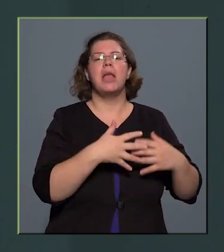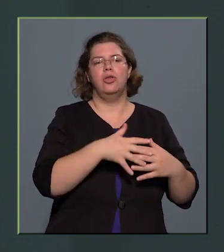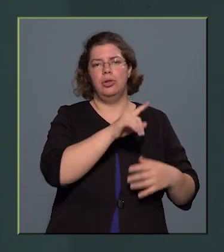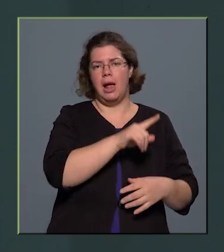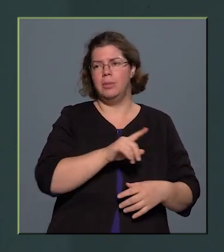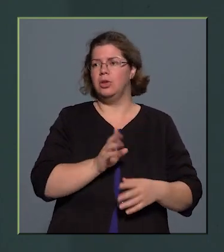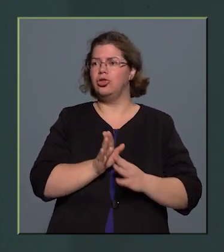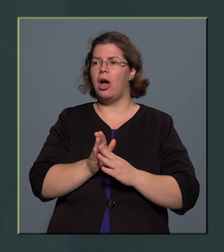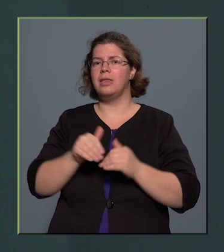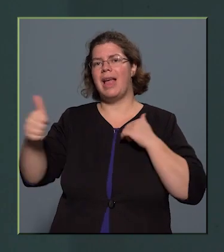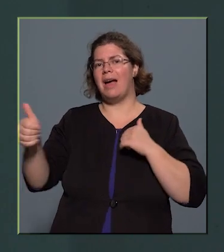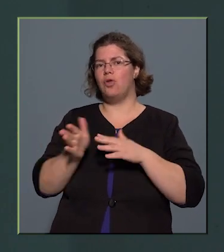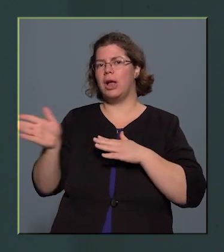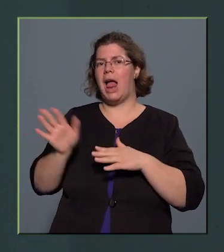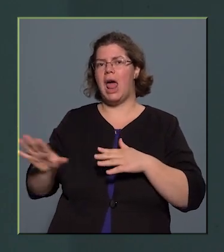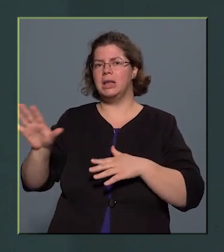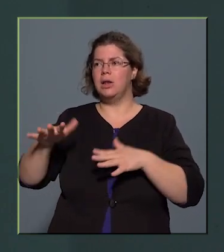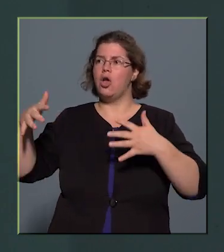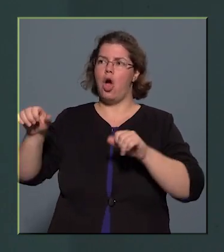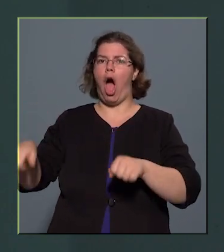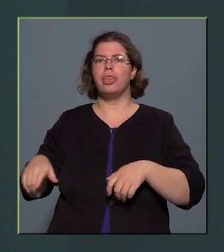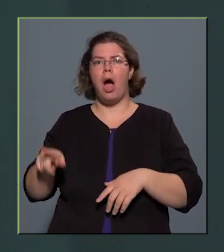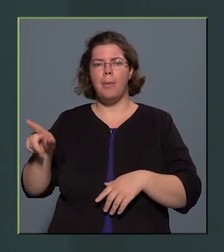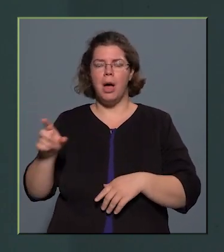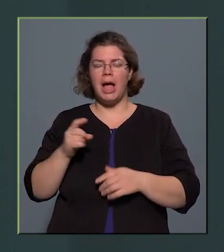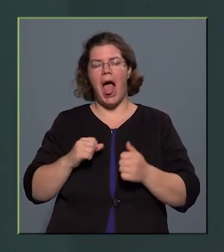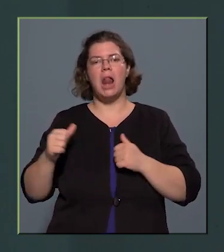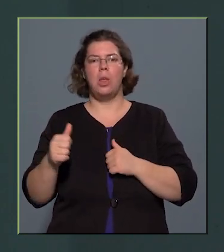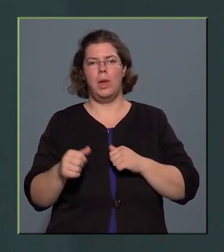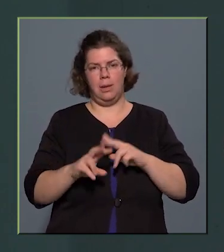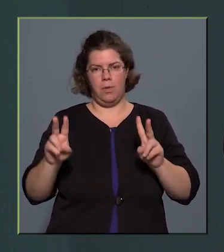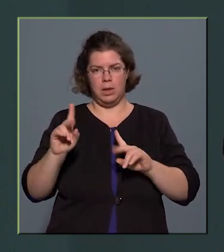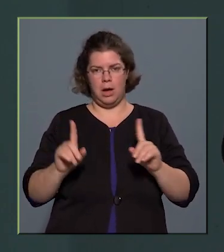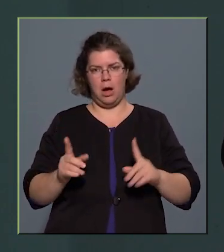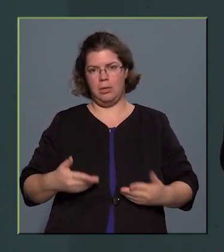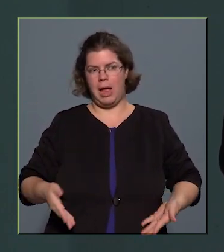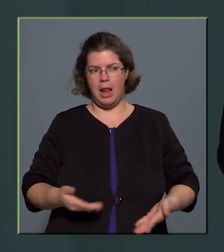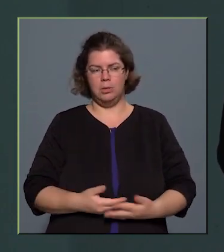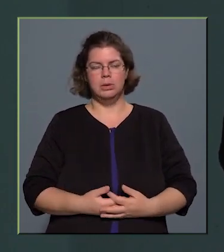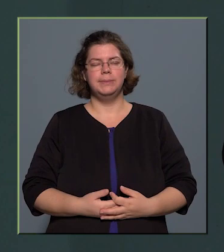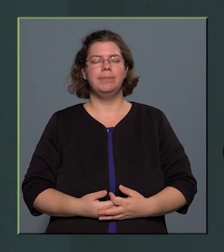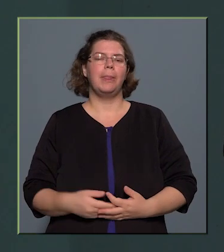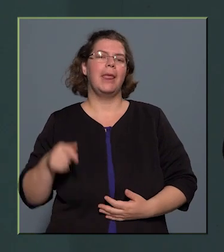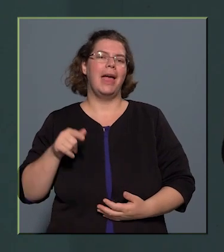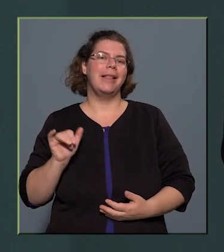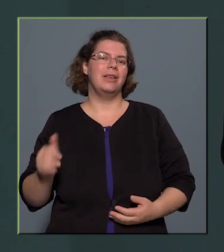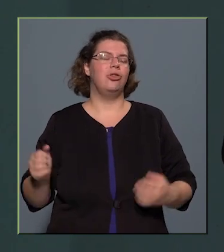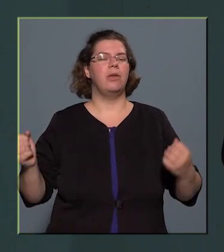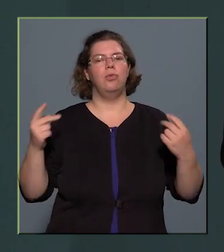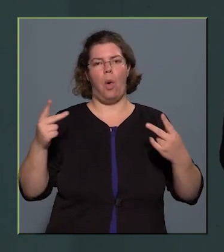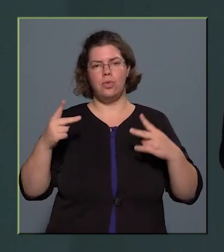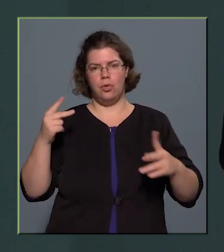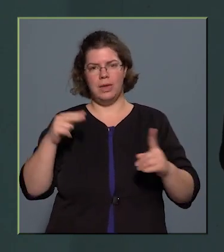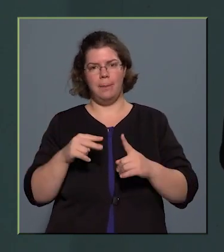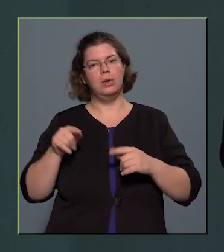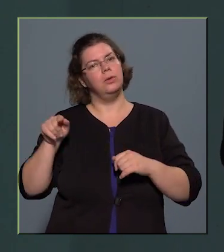a távol-keleti nagyhatalmak sokkal előrébb járnak nálunk, úgyhogy nekünk ez is egy fontos szempont, hogy